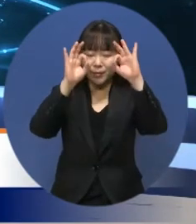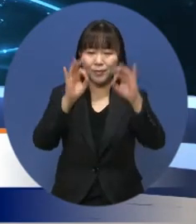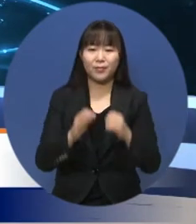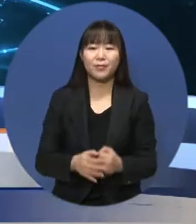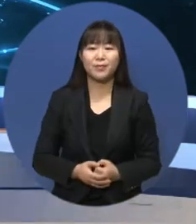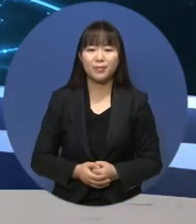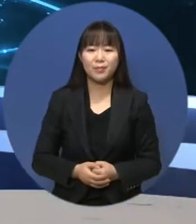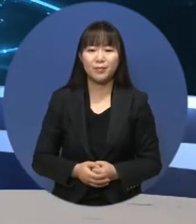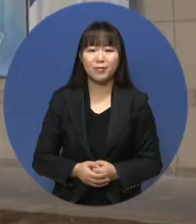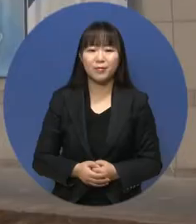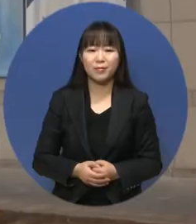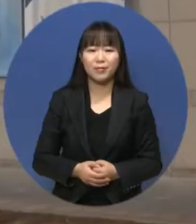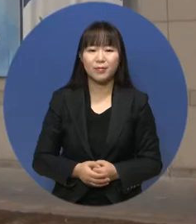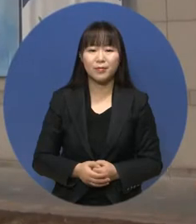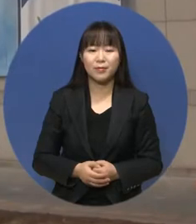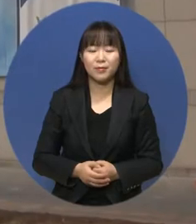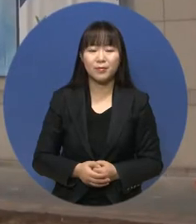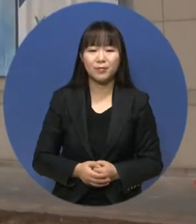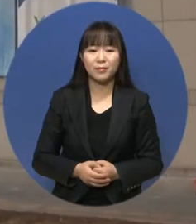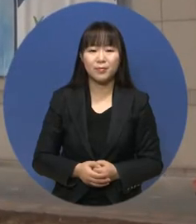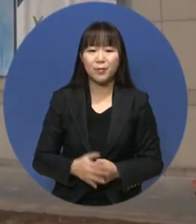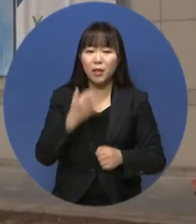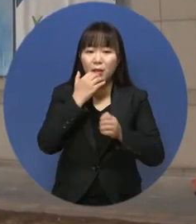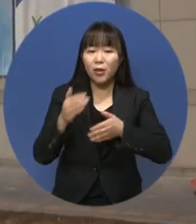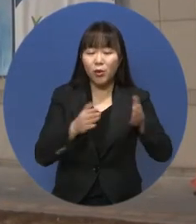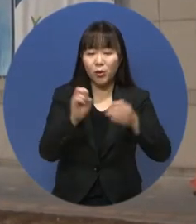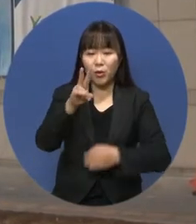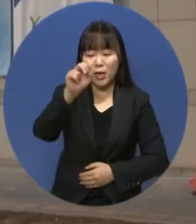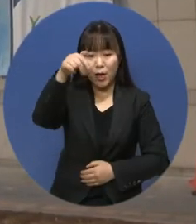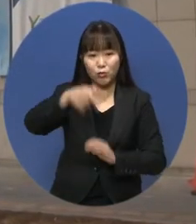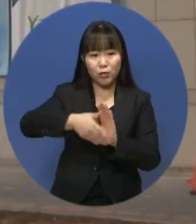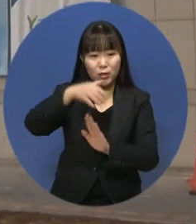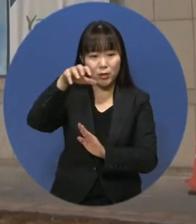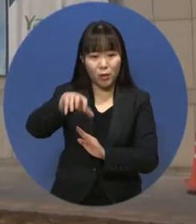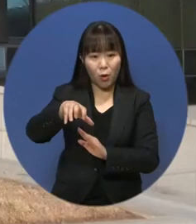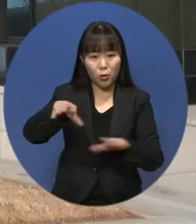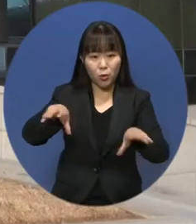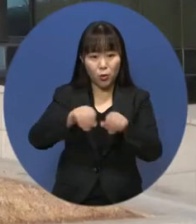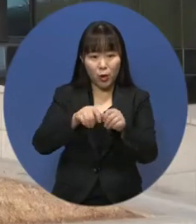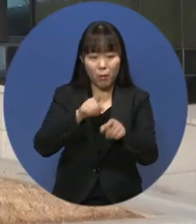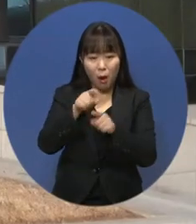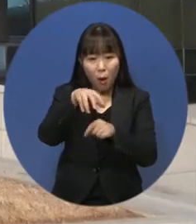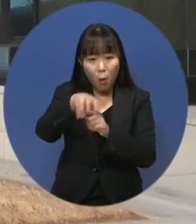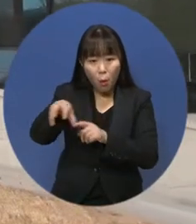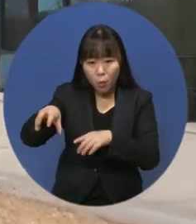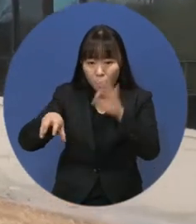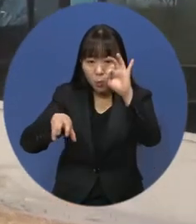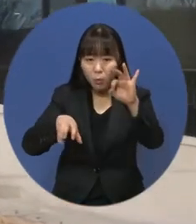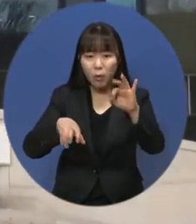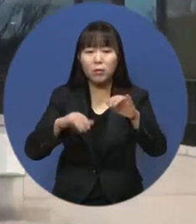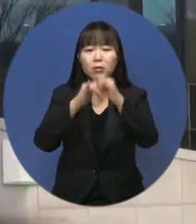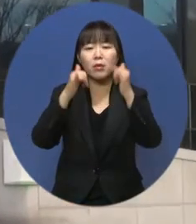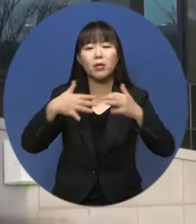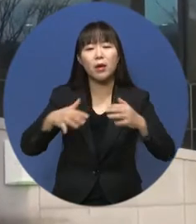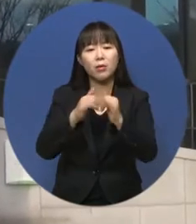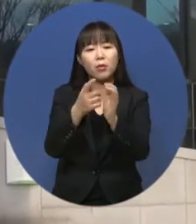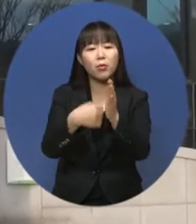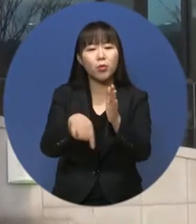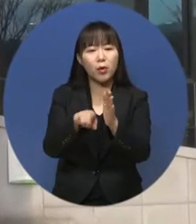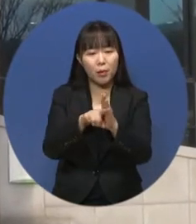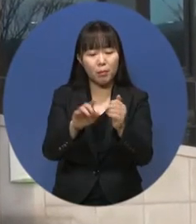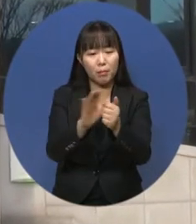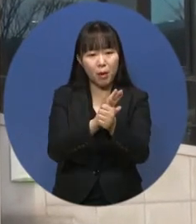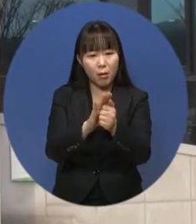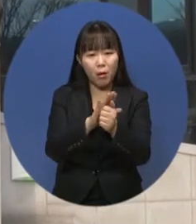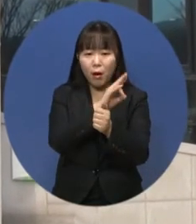가봤습니다 경기도 양주시청 종합민원실 곳곳에 사회적 약자를 배려하기 위한